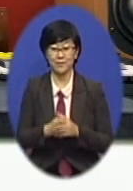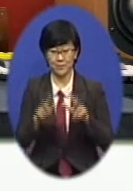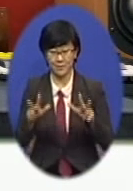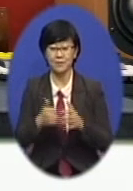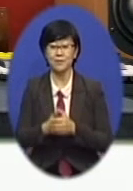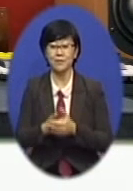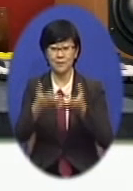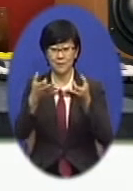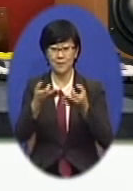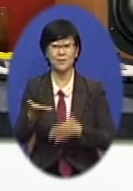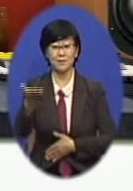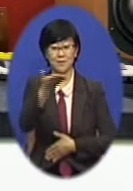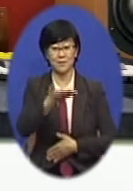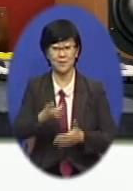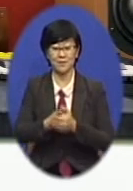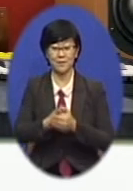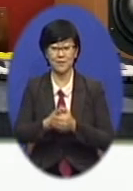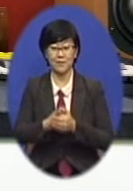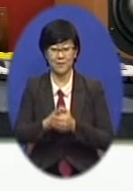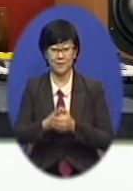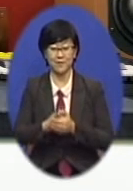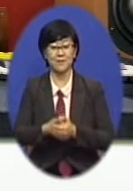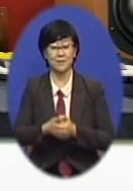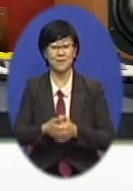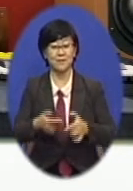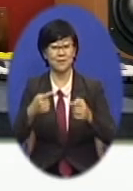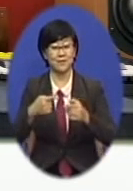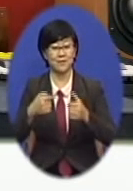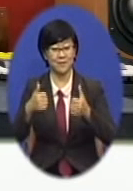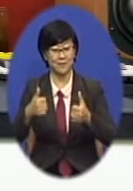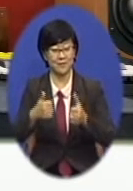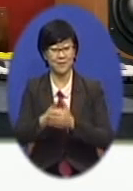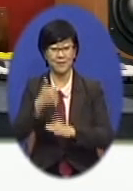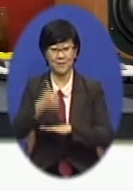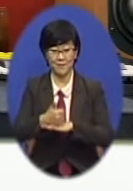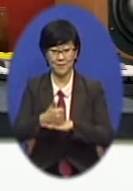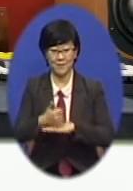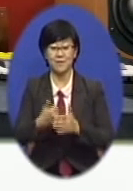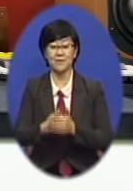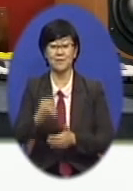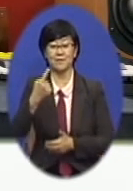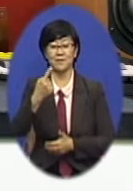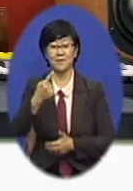또 시청자분들께서는 어떤 심사를 해주셨을지 자 보여주세요.